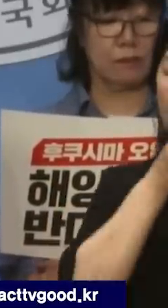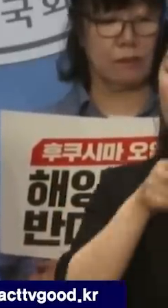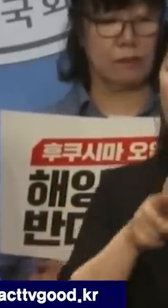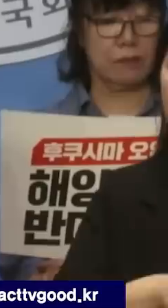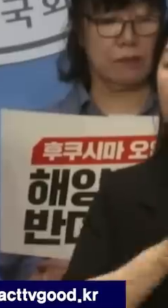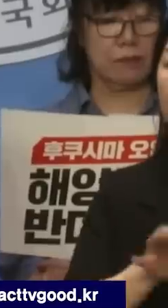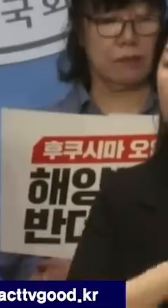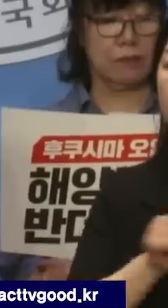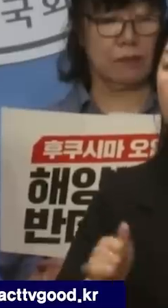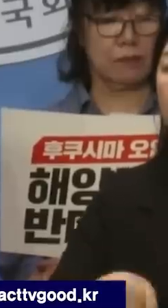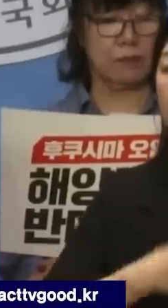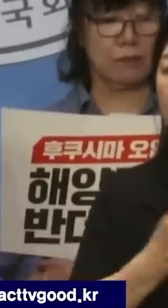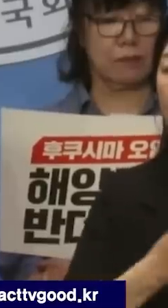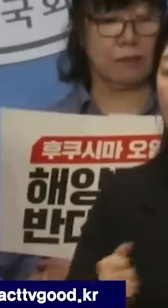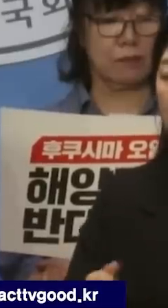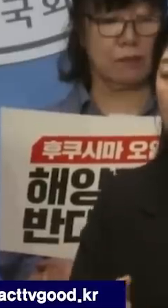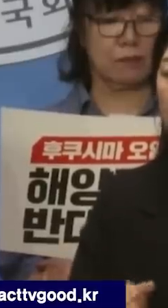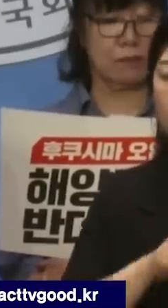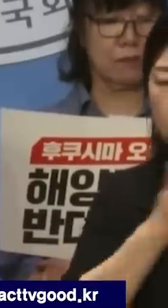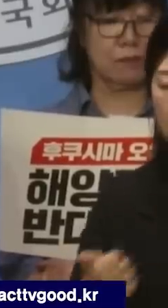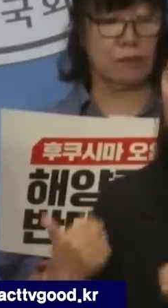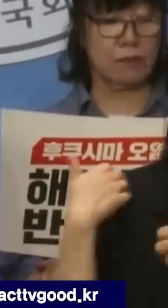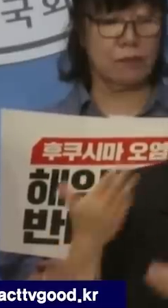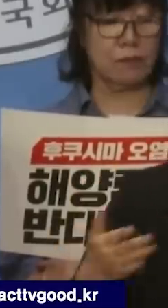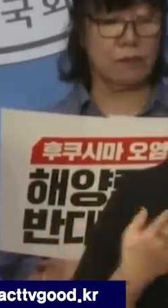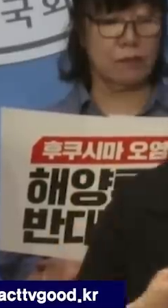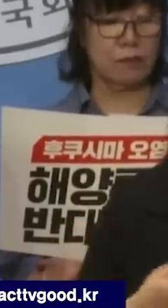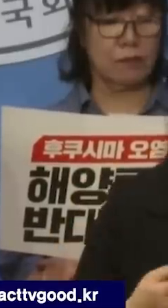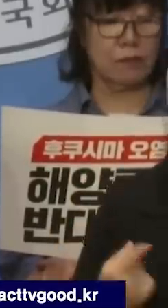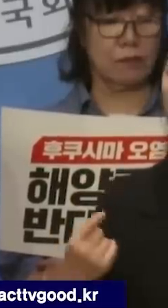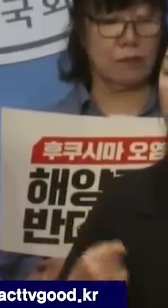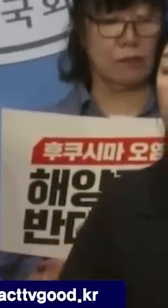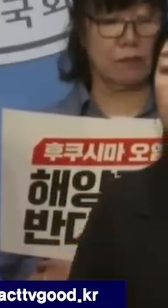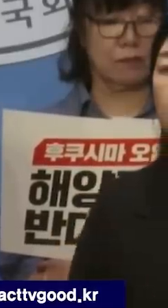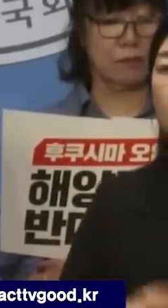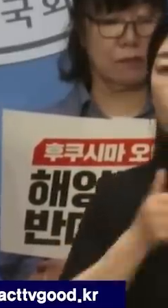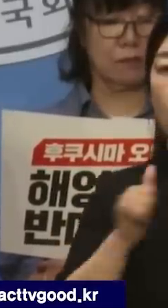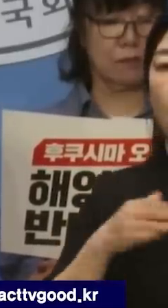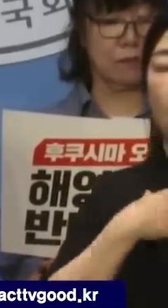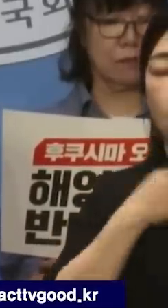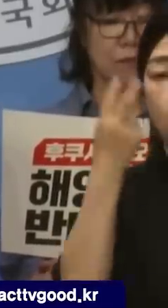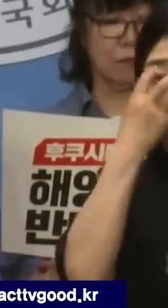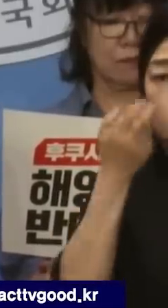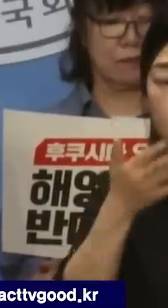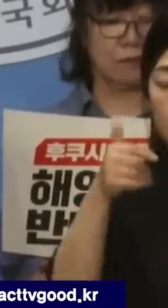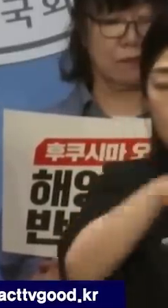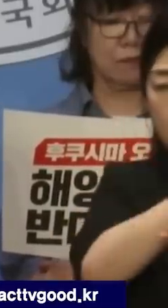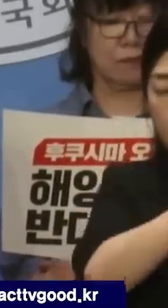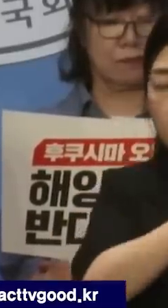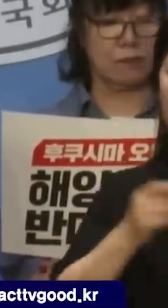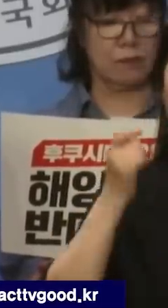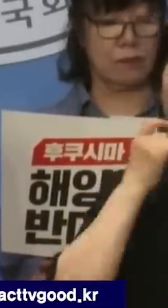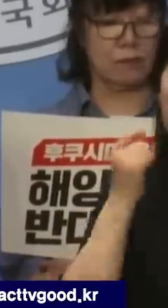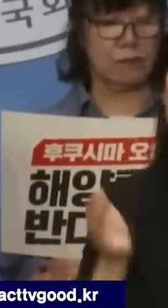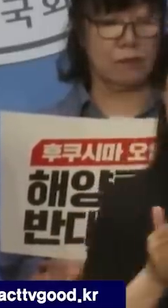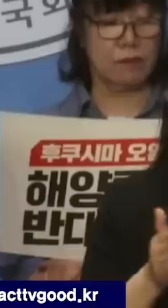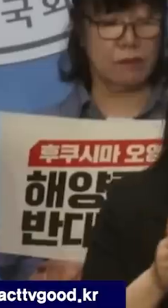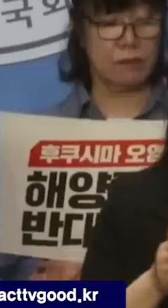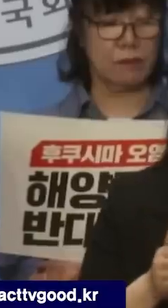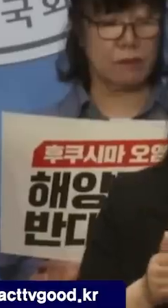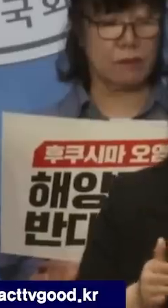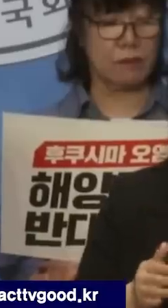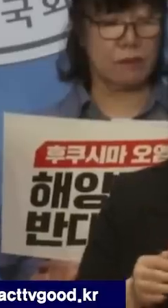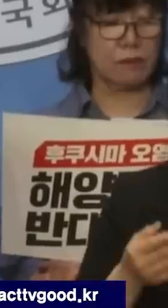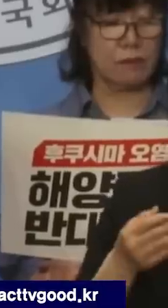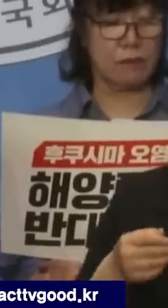소상공인 자영업자들을 사지로 내몰고 있다. 국민의 안전을 지키기 위한 시도는 거짓 선동으로 치부하고